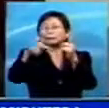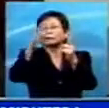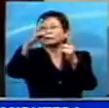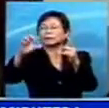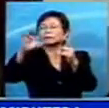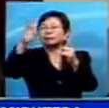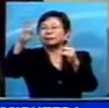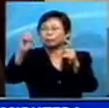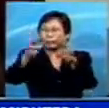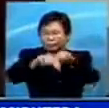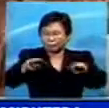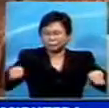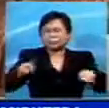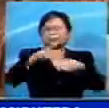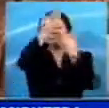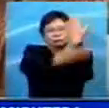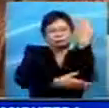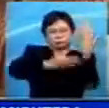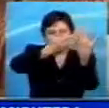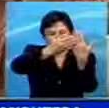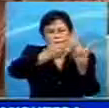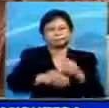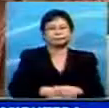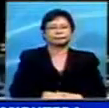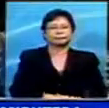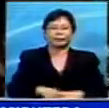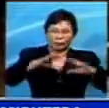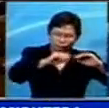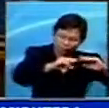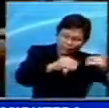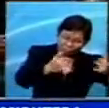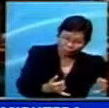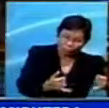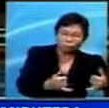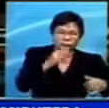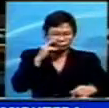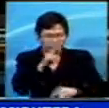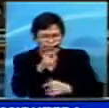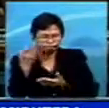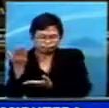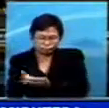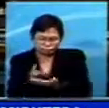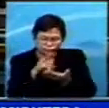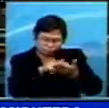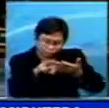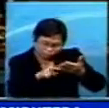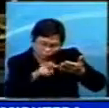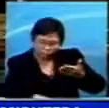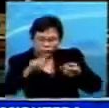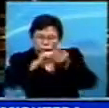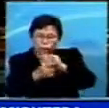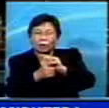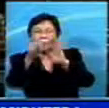11,660 pelajar di seluruh negara mesyuarat hari ini juga melihat cadangan untuk meminda akta